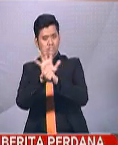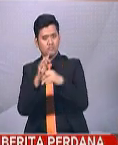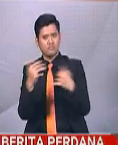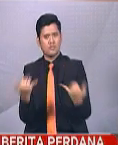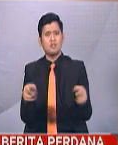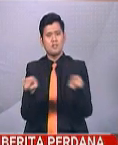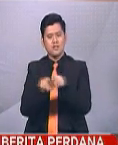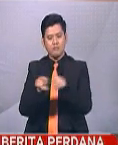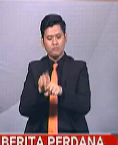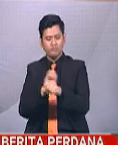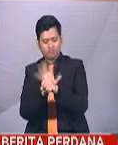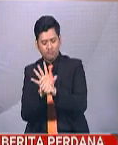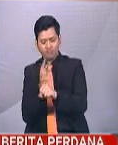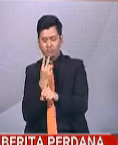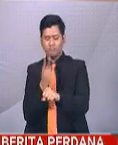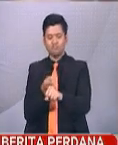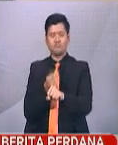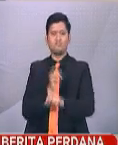tersebut.